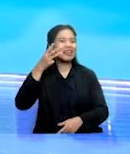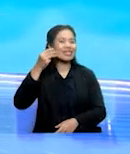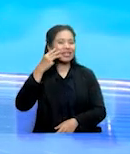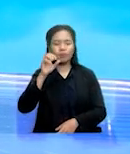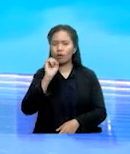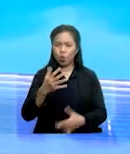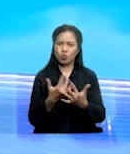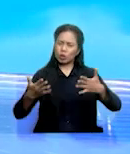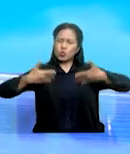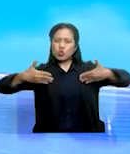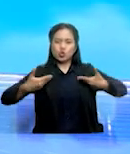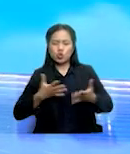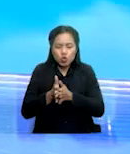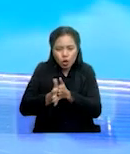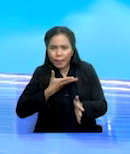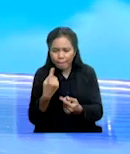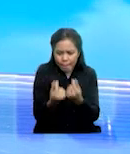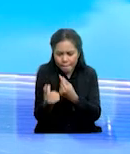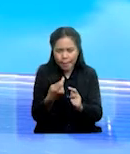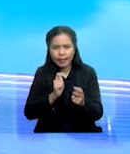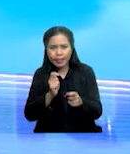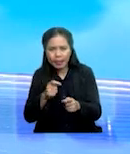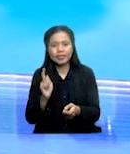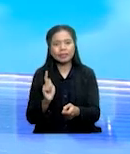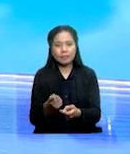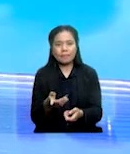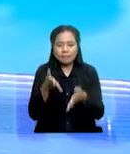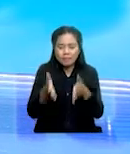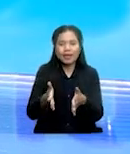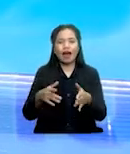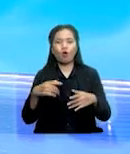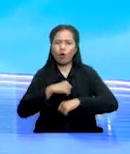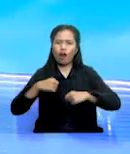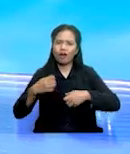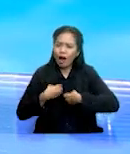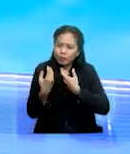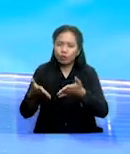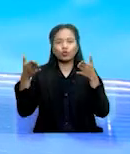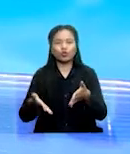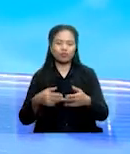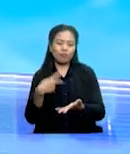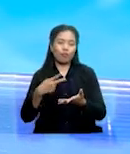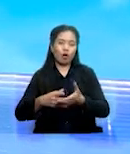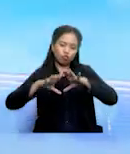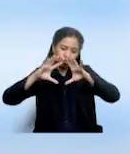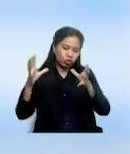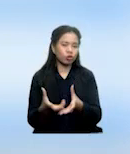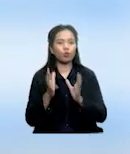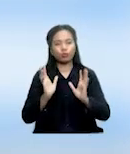Erick Thohir berkatakan antusiasme masyarakat membeli tiket merupakan apresiasi kepada bidang olahraga khususnya sepak bola kelas